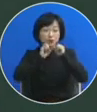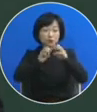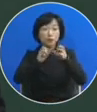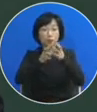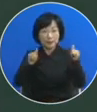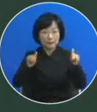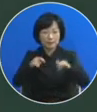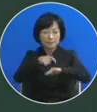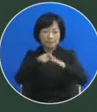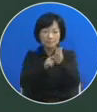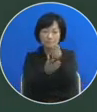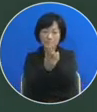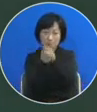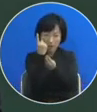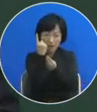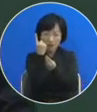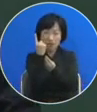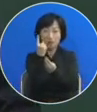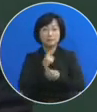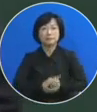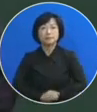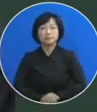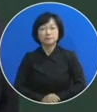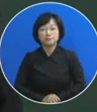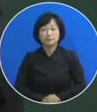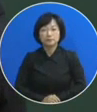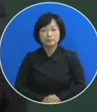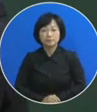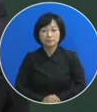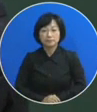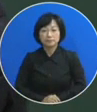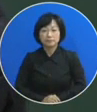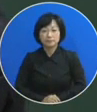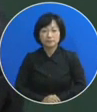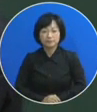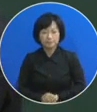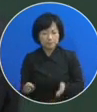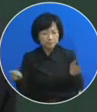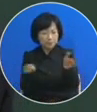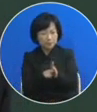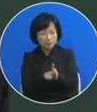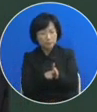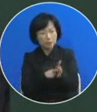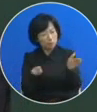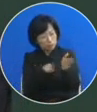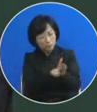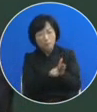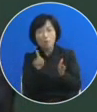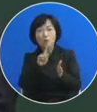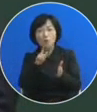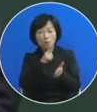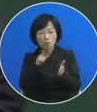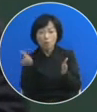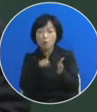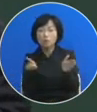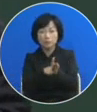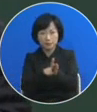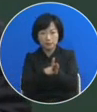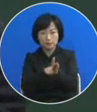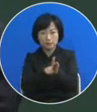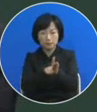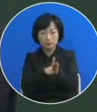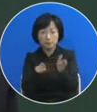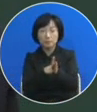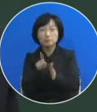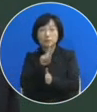Then being called as evangelist, it is the whole heart of the evangelist. 예, 믿음인데 어떤 믿음을 말합니까? Now we're talking about faith, but what kind of faith? 이게 중요합니다. Now